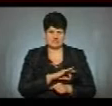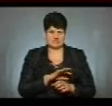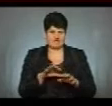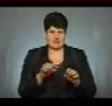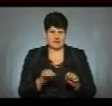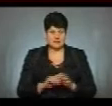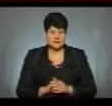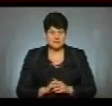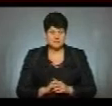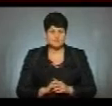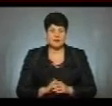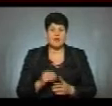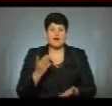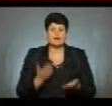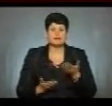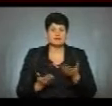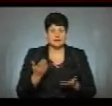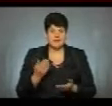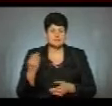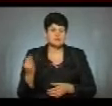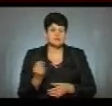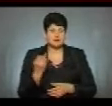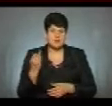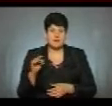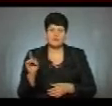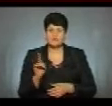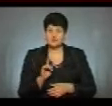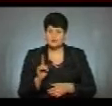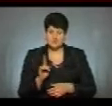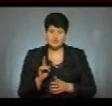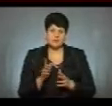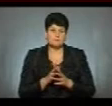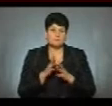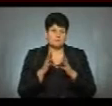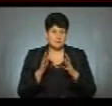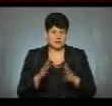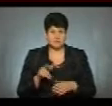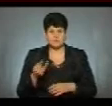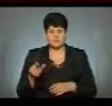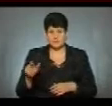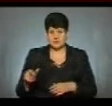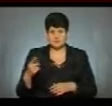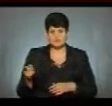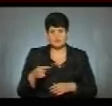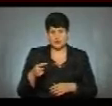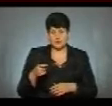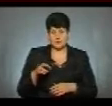влади. Але цікаво, що більше мешканці